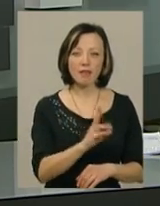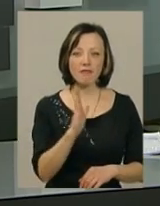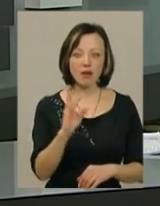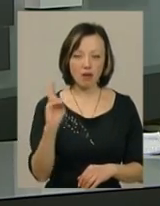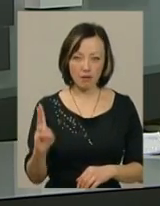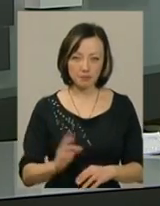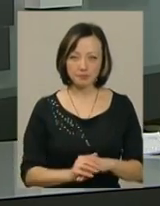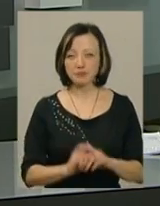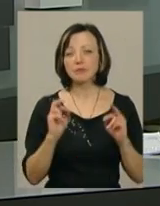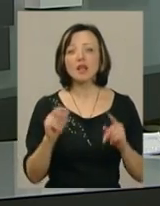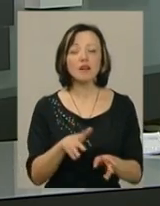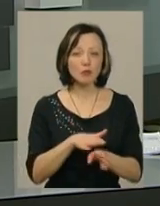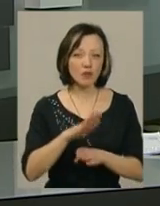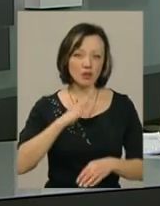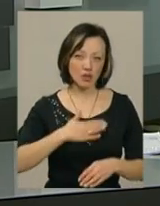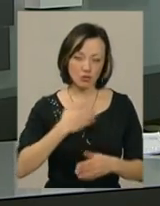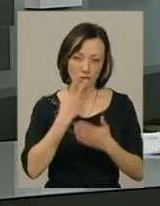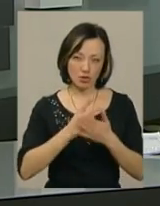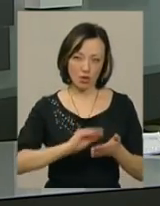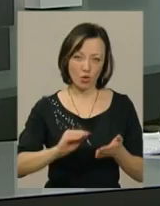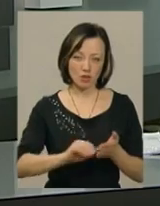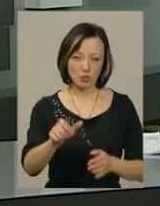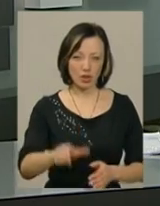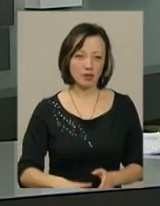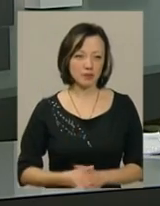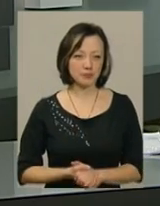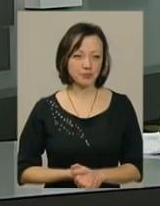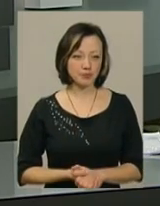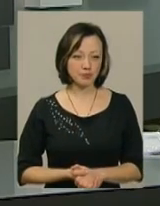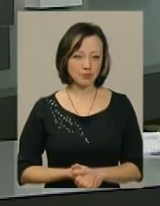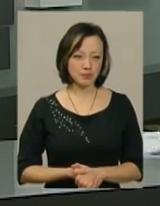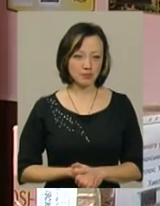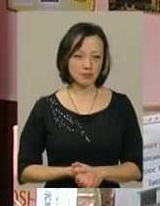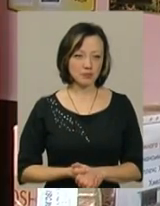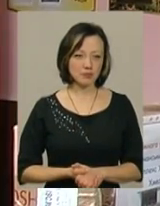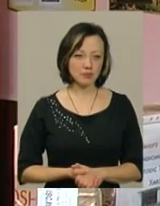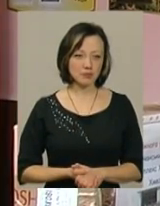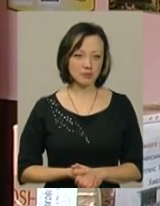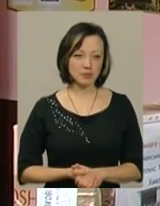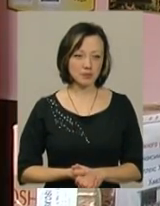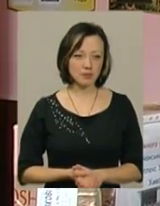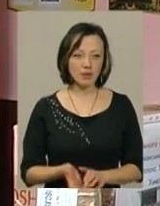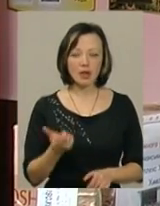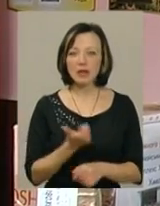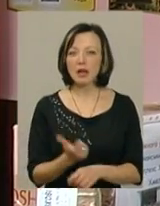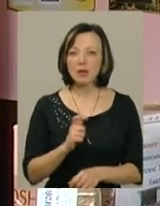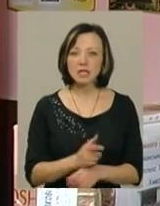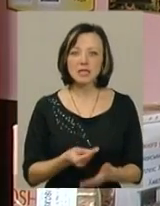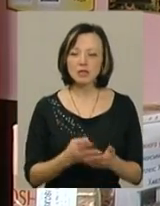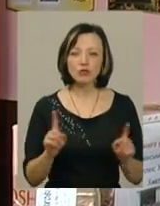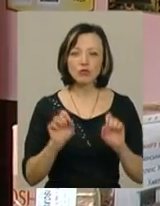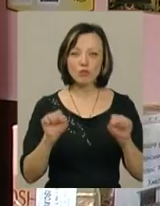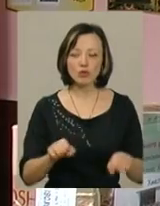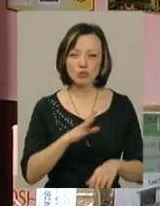комплексу. Як це відбувалося, бачила наша кореспондентка Тетяна Ворожцова. Найбільше цінне, що може бути, це